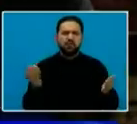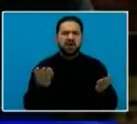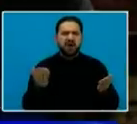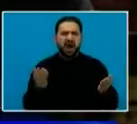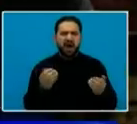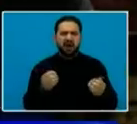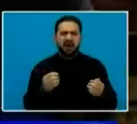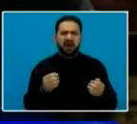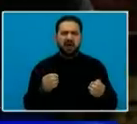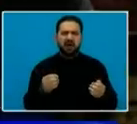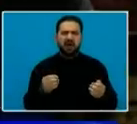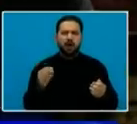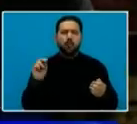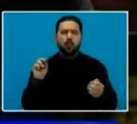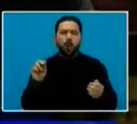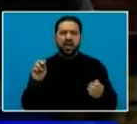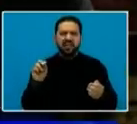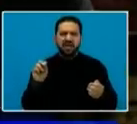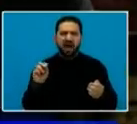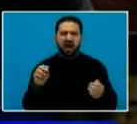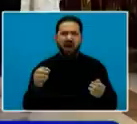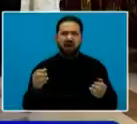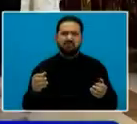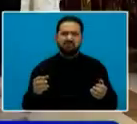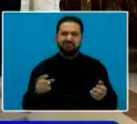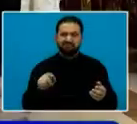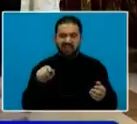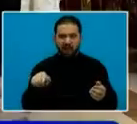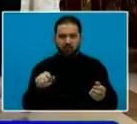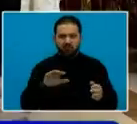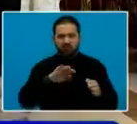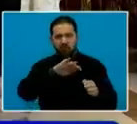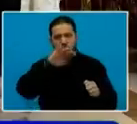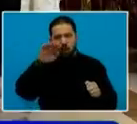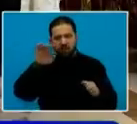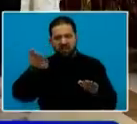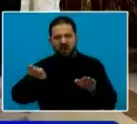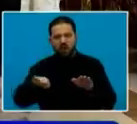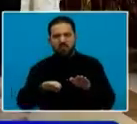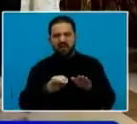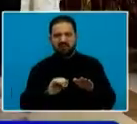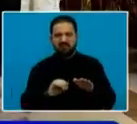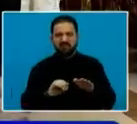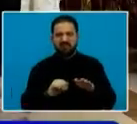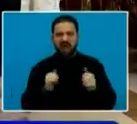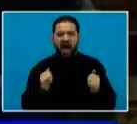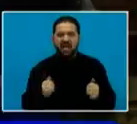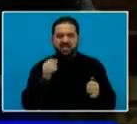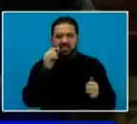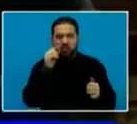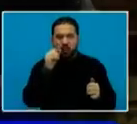propaganda a mers într-o direcție ce a reușit să ne pună cumva într-un cont de umbră. Iar astăzi oamenii ne